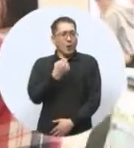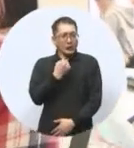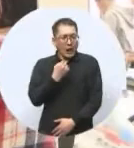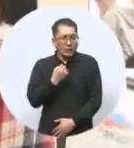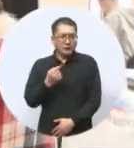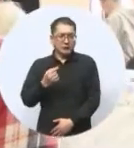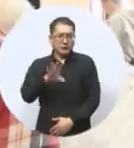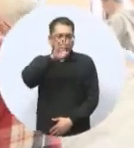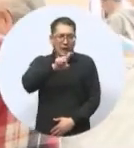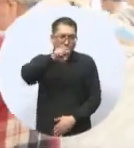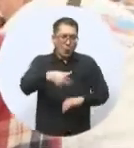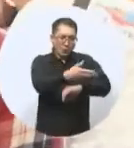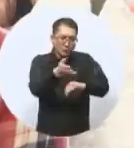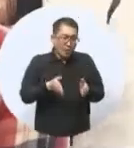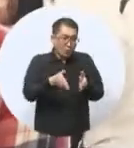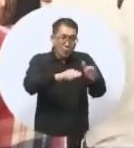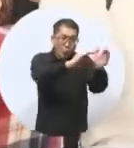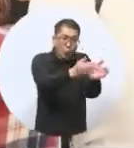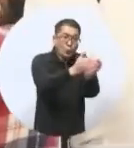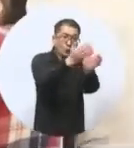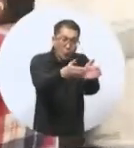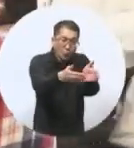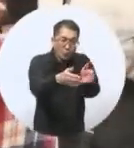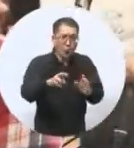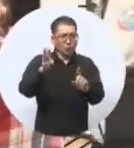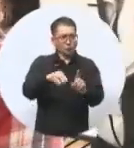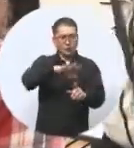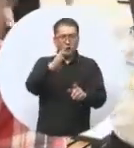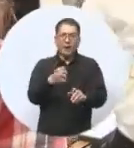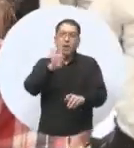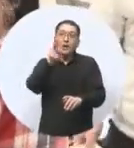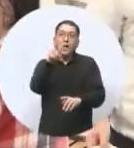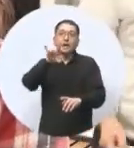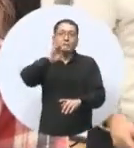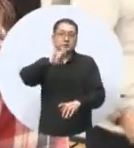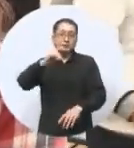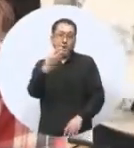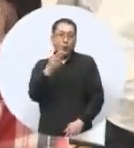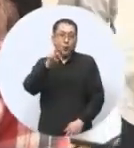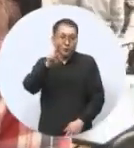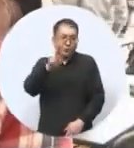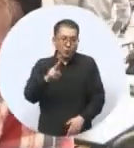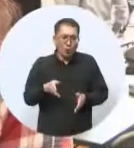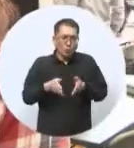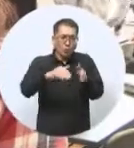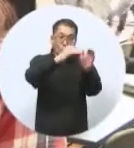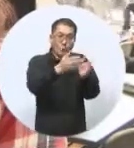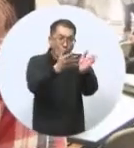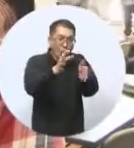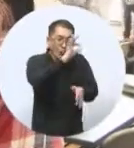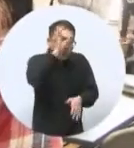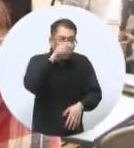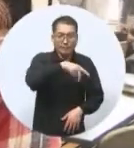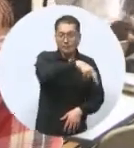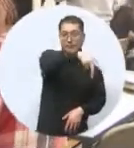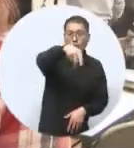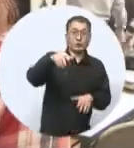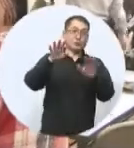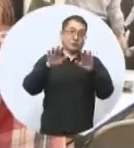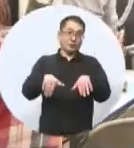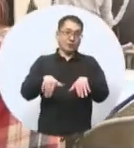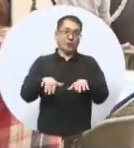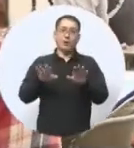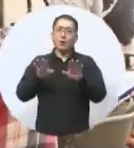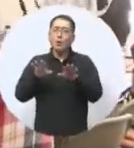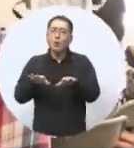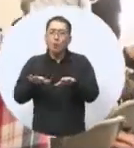私江ノ島道標のね、杉山県業さんの道標巡りをしたことがあったんですよ。で、